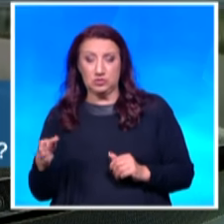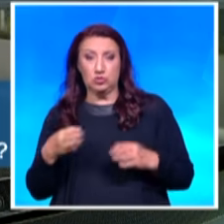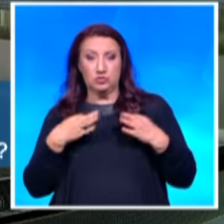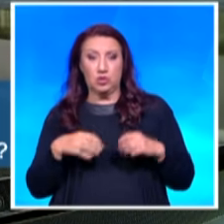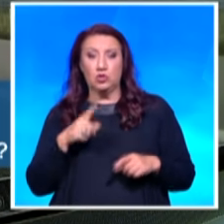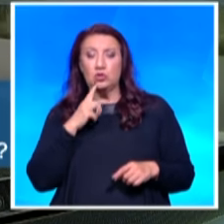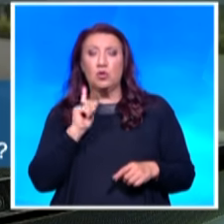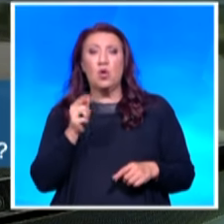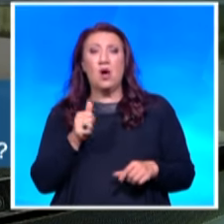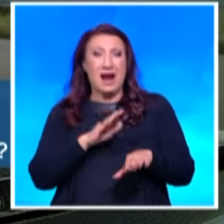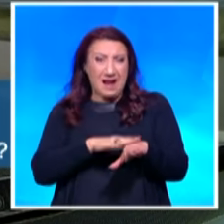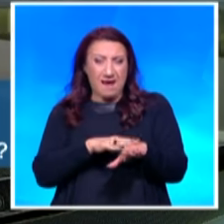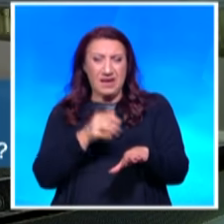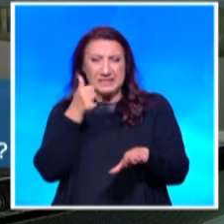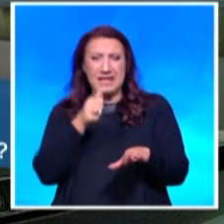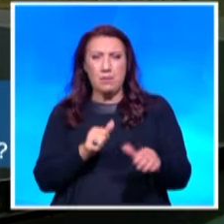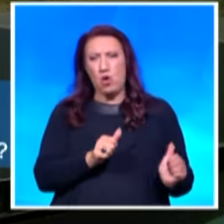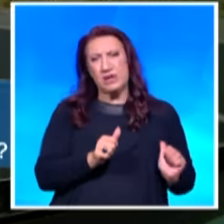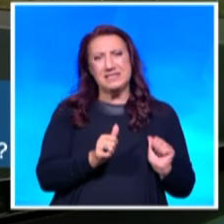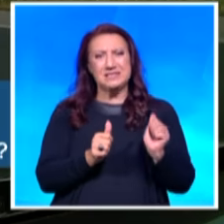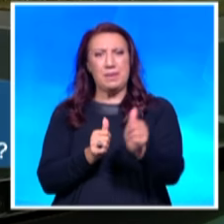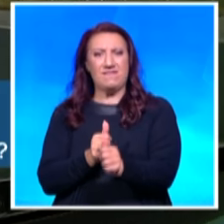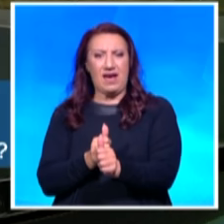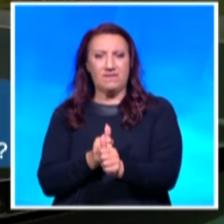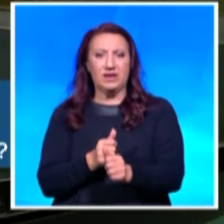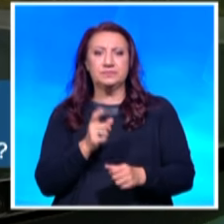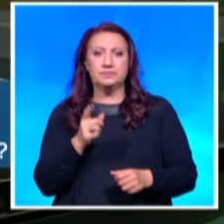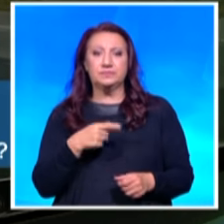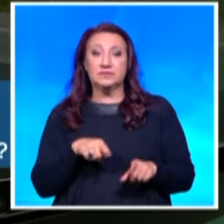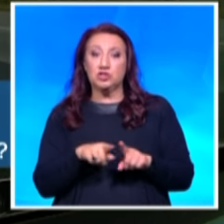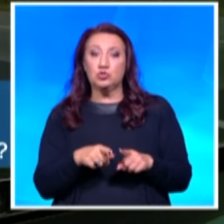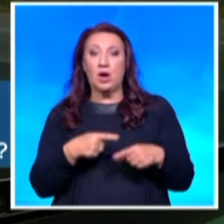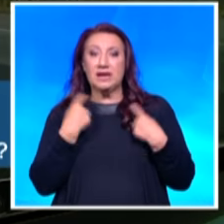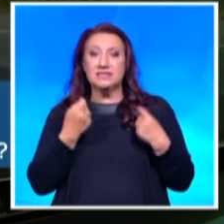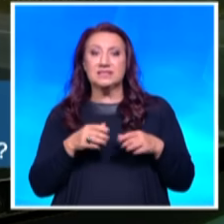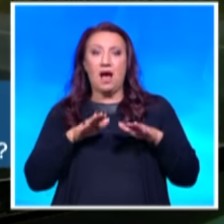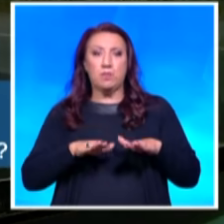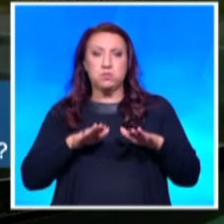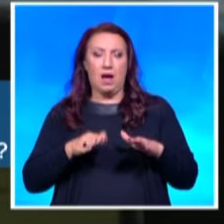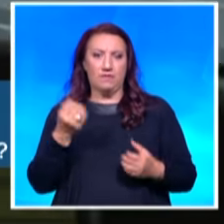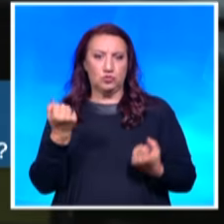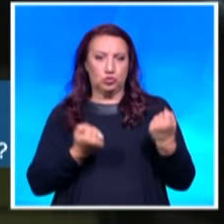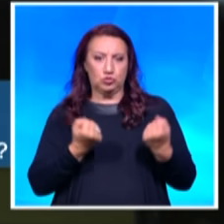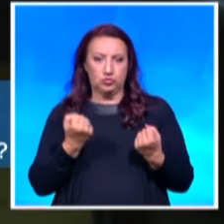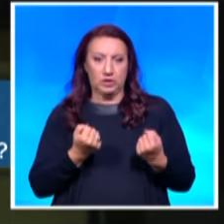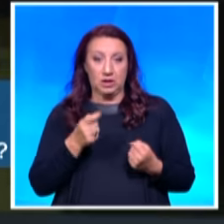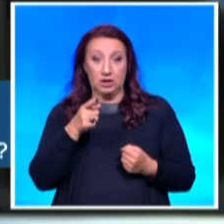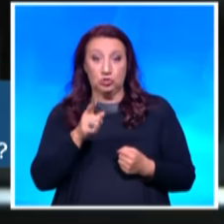използва, когато се изпреварва. Освен високата скорост, рисково е и бавното шофиране. Този не се прибира, въпреки че е